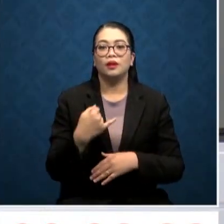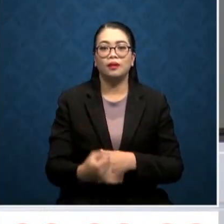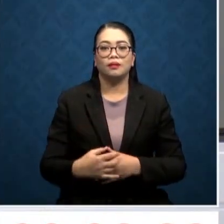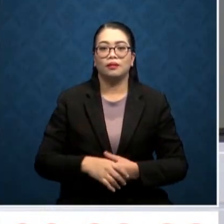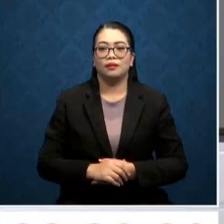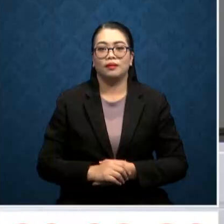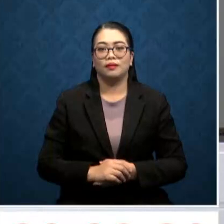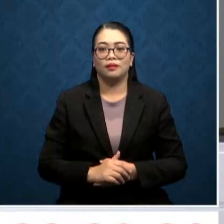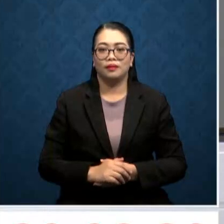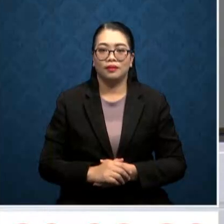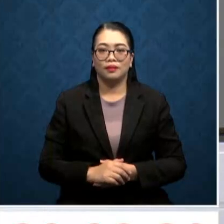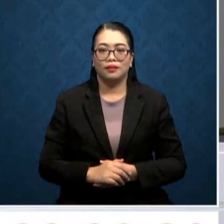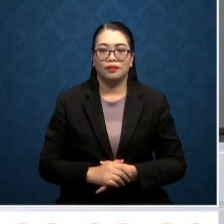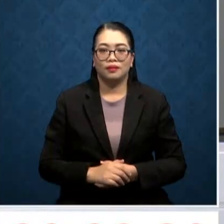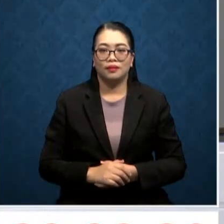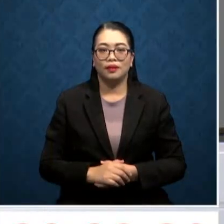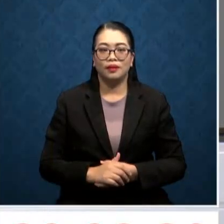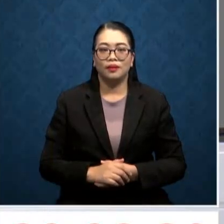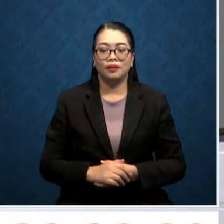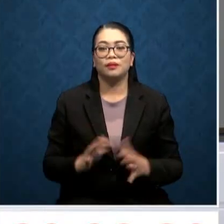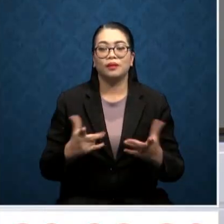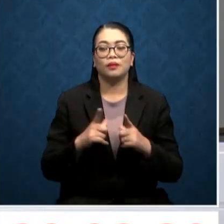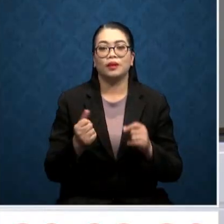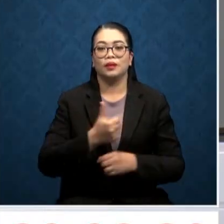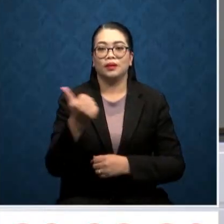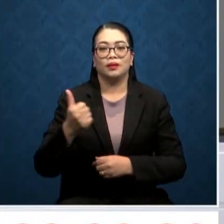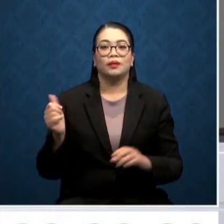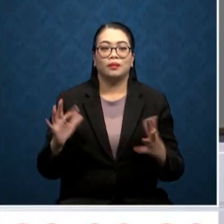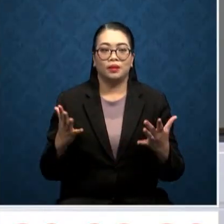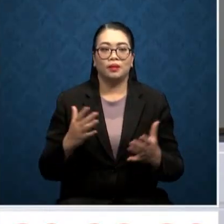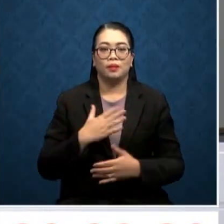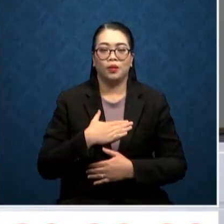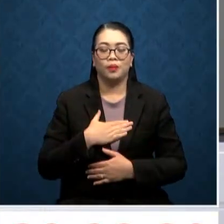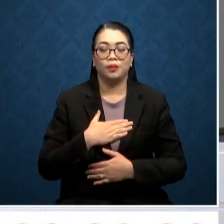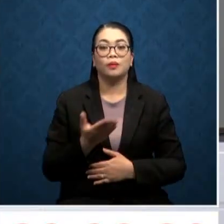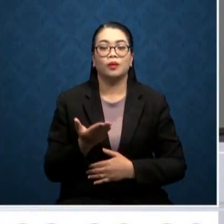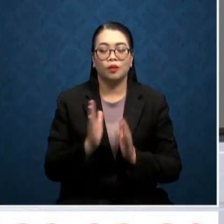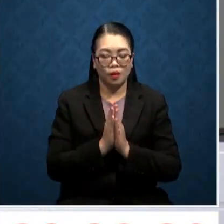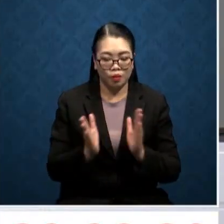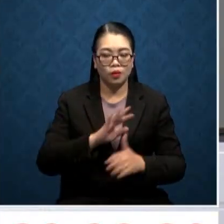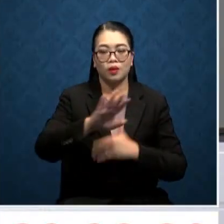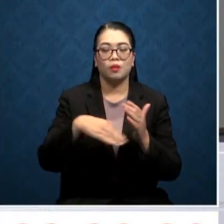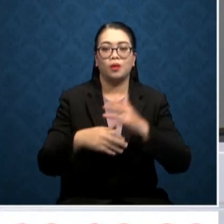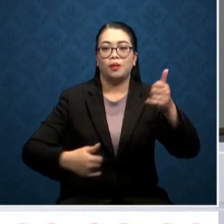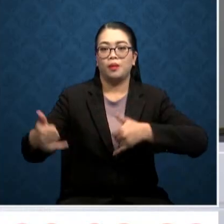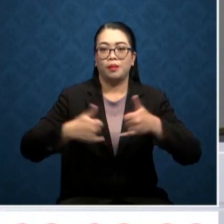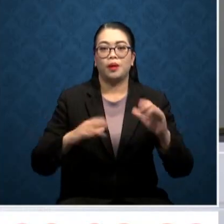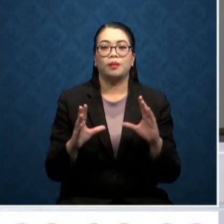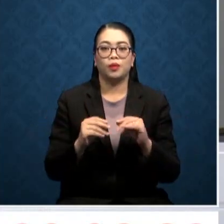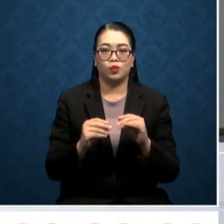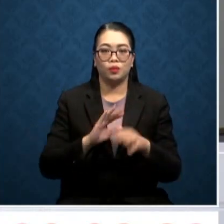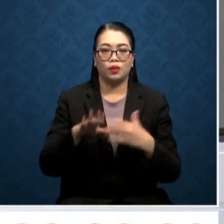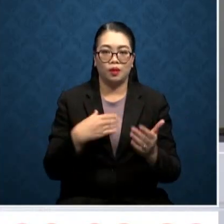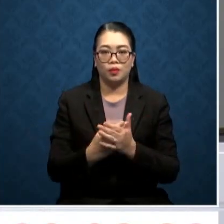ารณาวาระที่7แล้วก็ไม่มีวาระอื่นผมก็ขอบคุณสมาชิกผู้ชาทุกท่าน